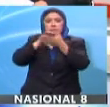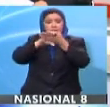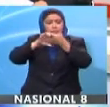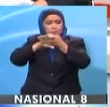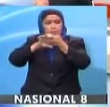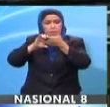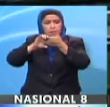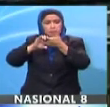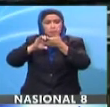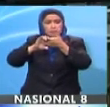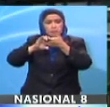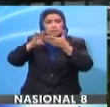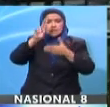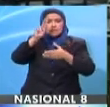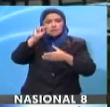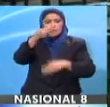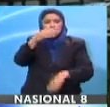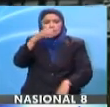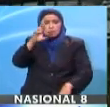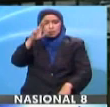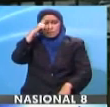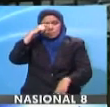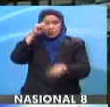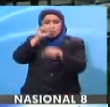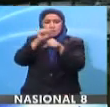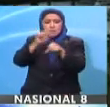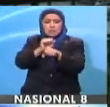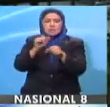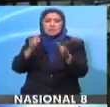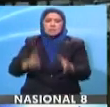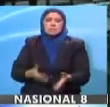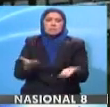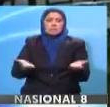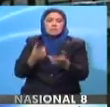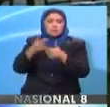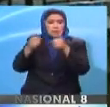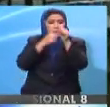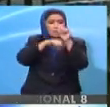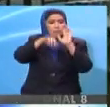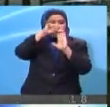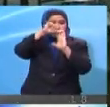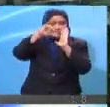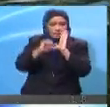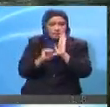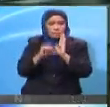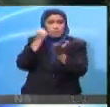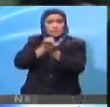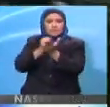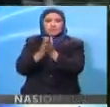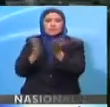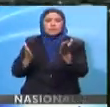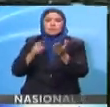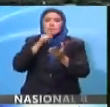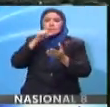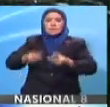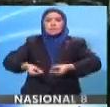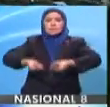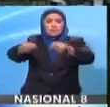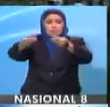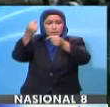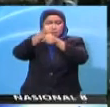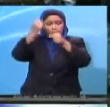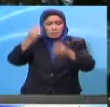berdasarkan peruntukan akta imigres 1959 1963 yang tidak membenarkan pekerja Asing Tanpa sebarang dokumen